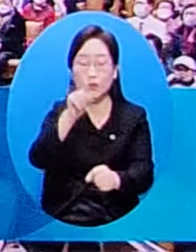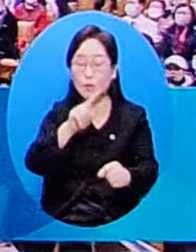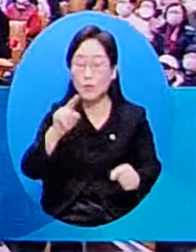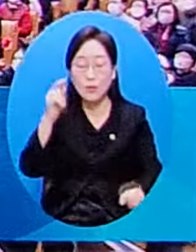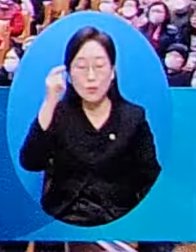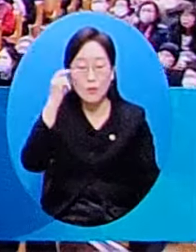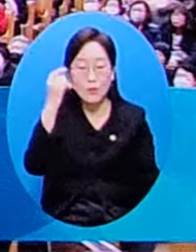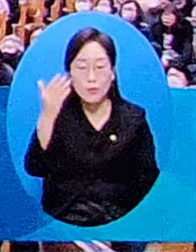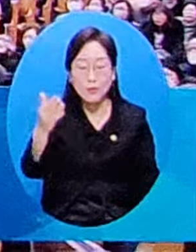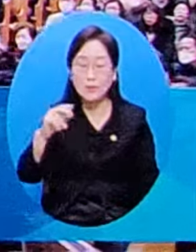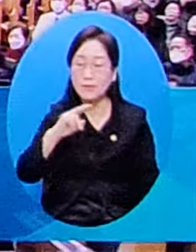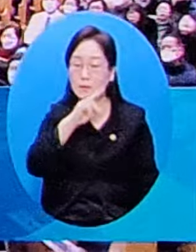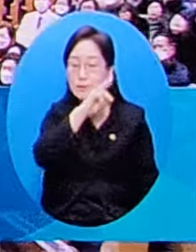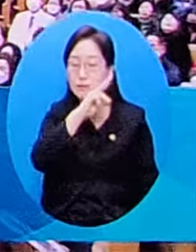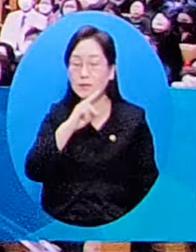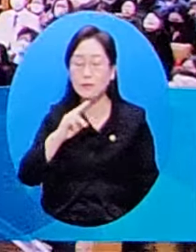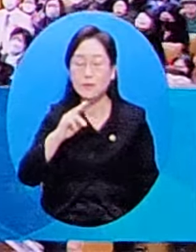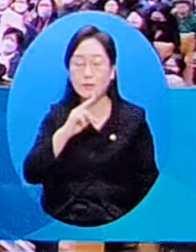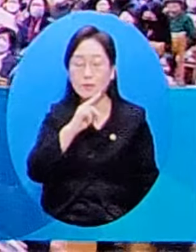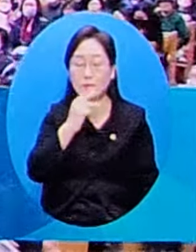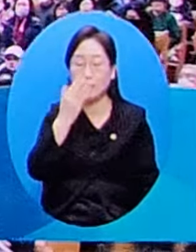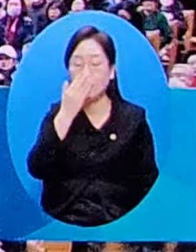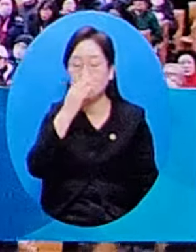구휼 어찌